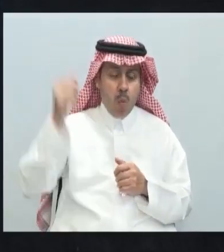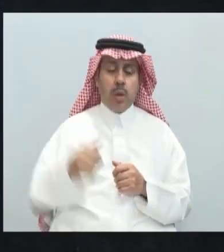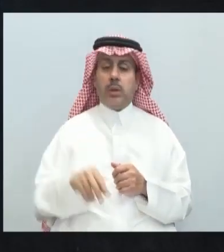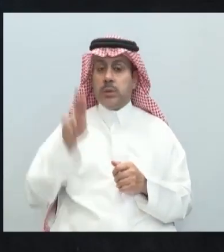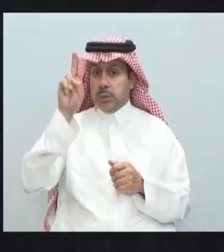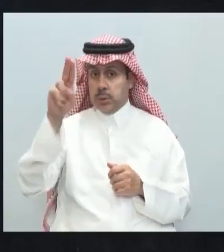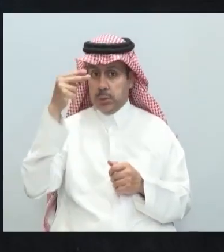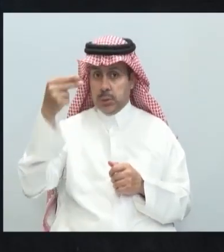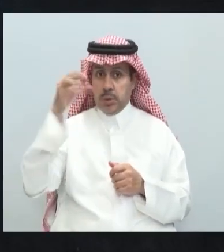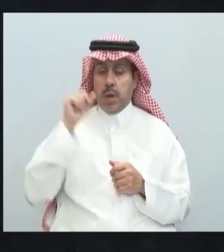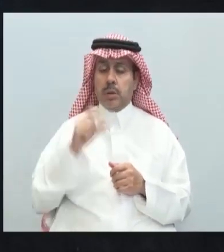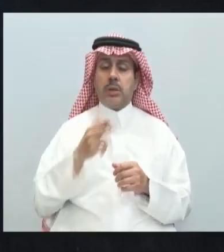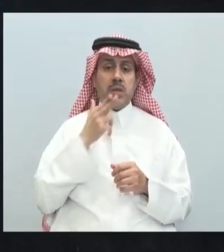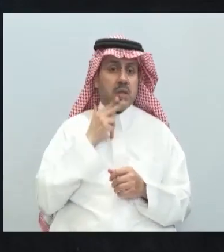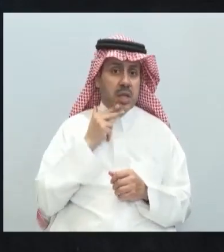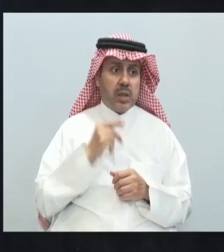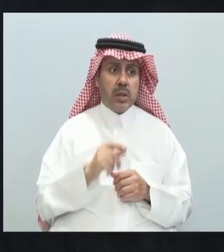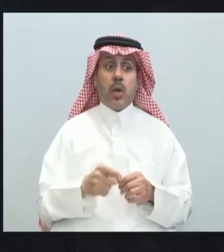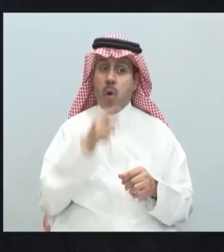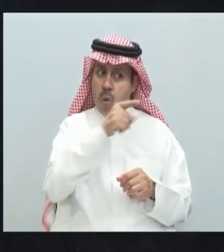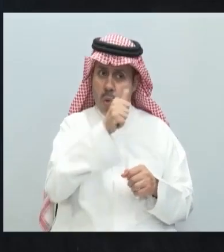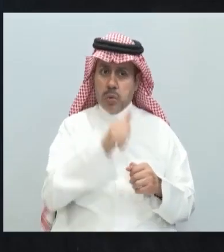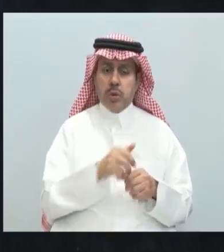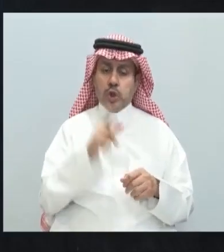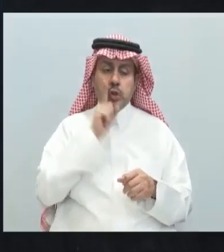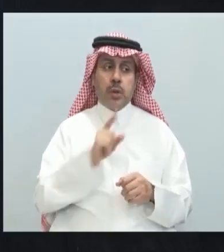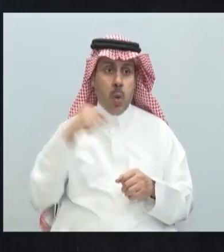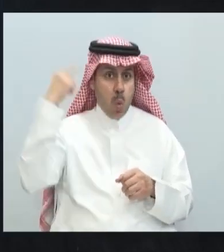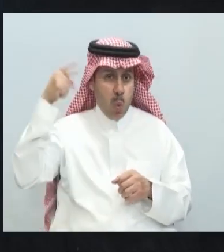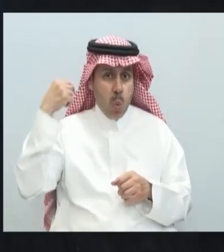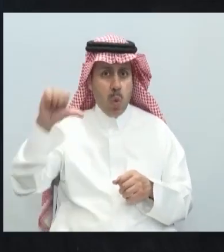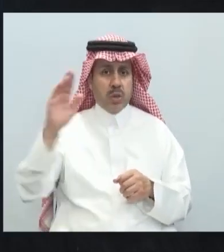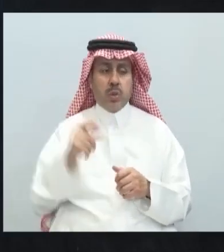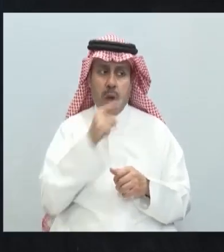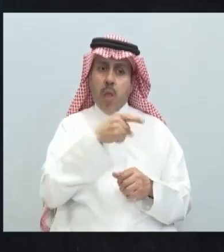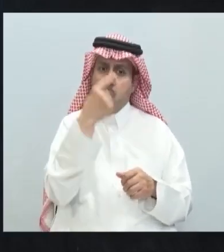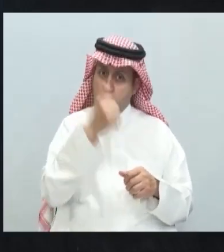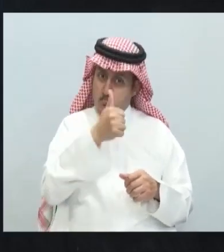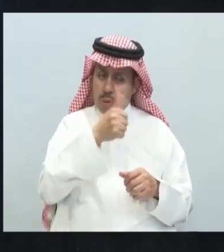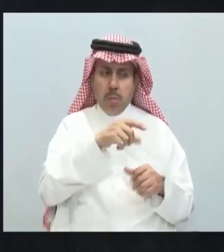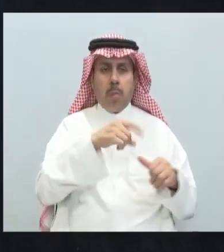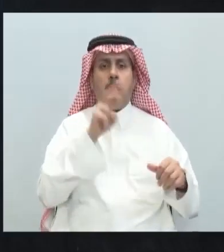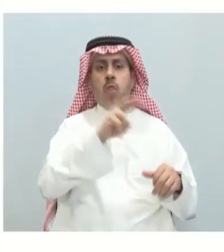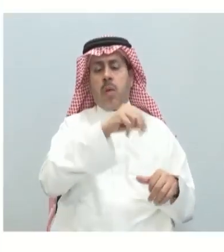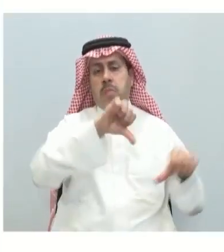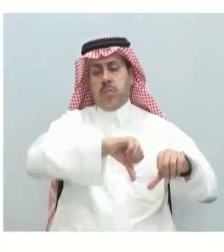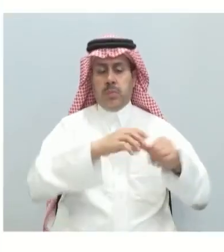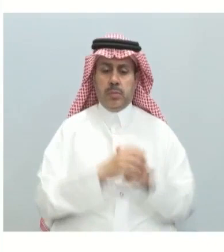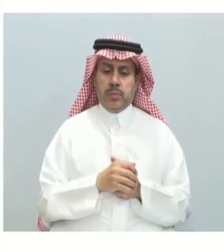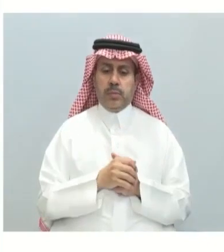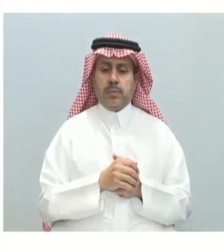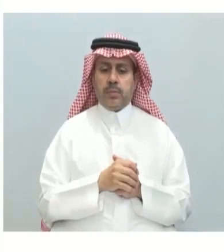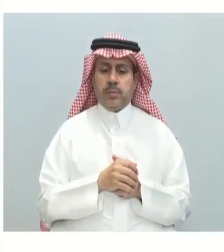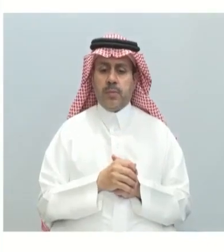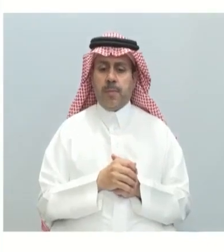العهد تزيين بجعل القبيح حسنا وجعل المحرم مباحا ومن ذلك